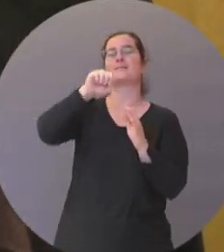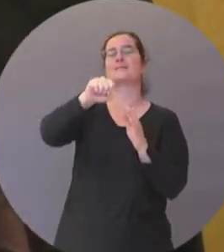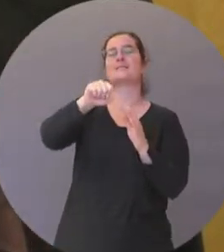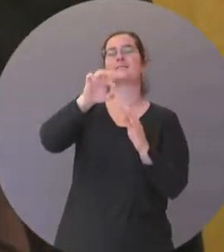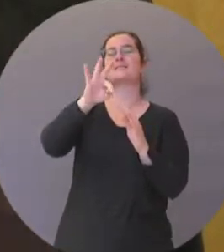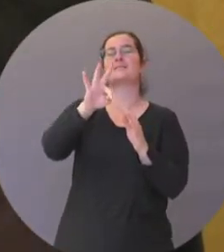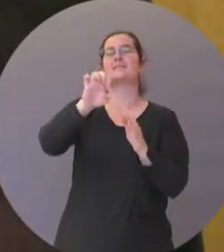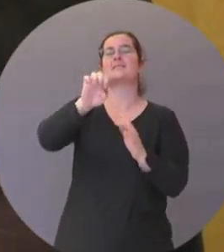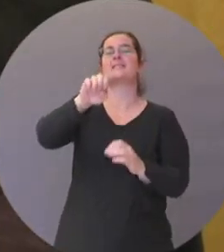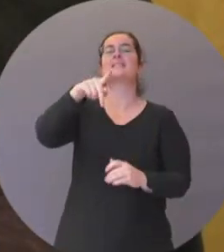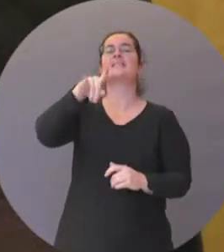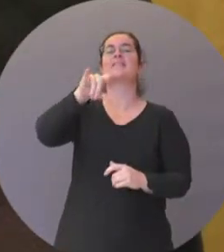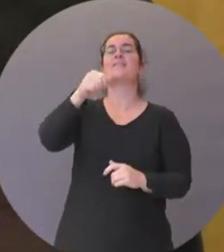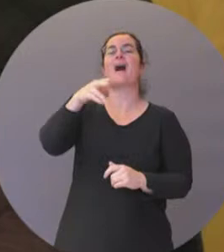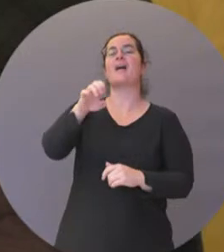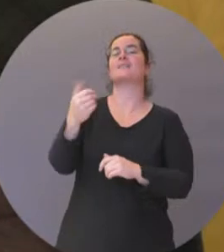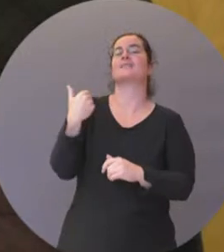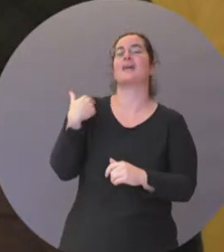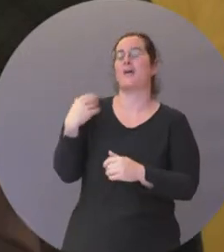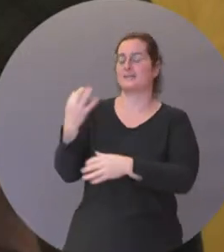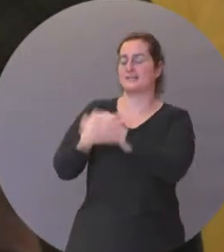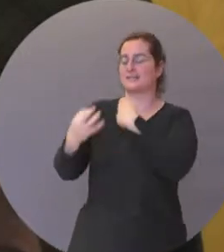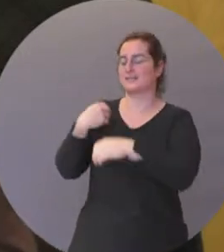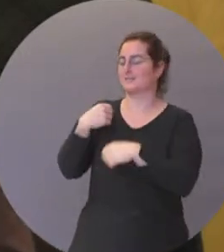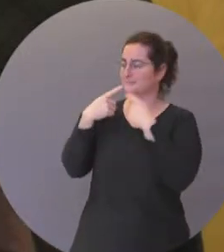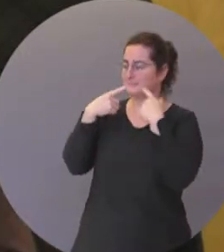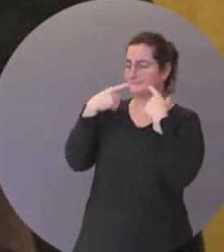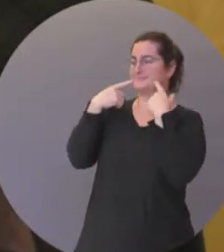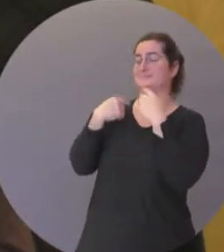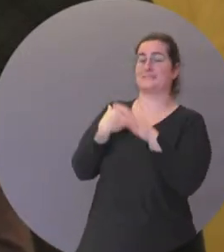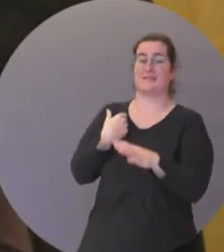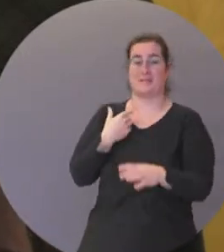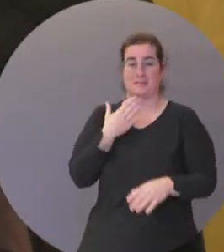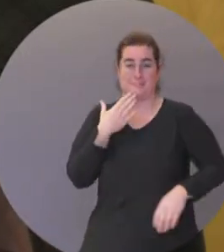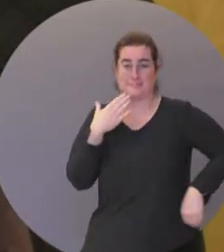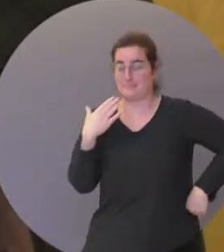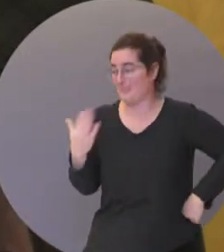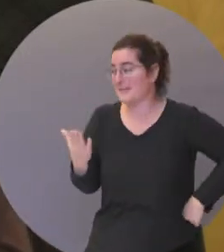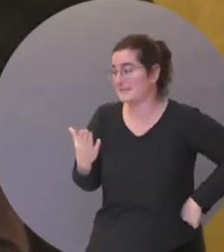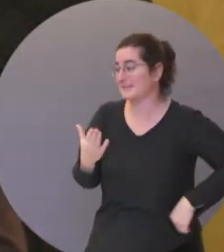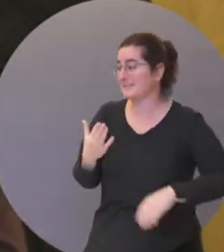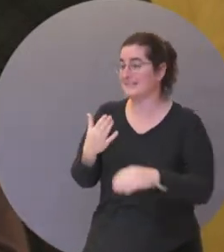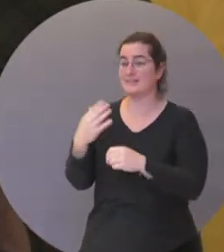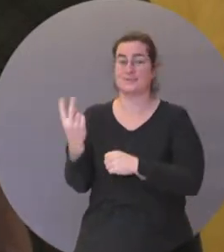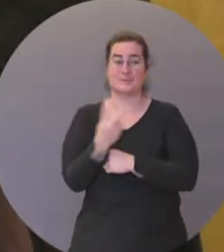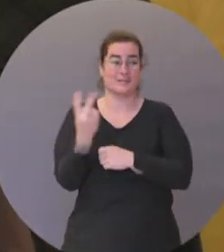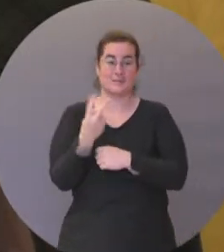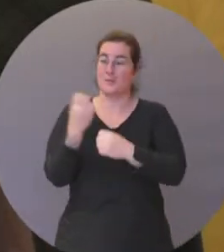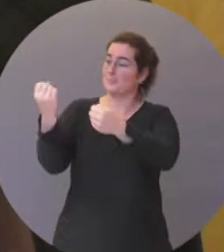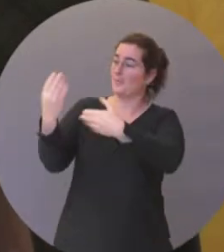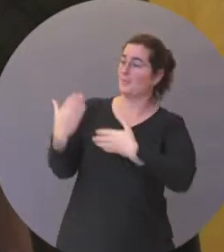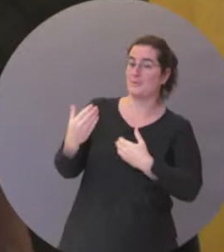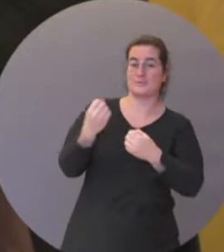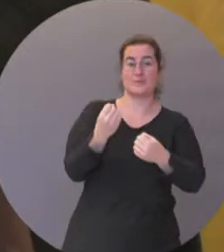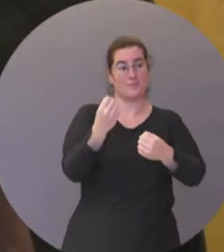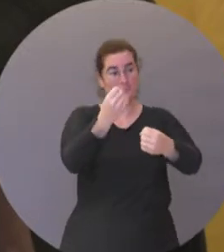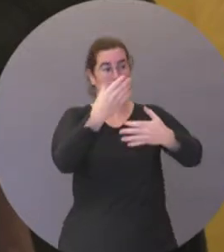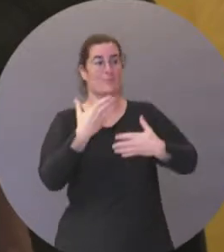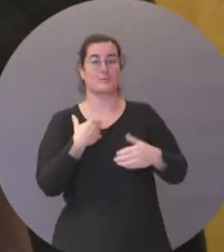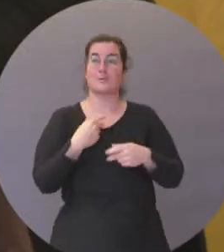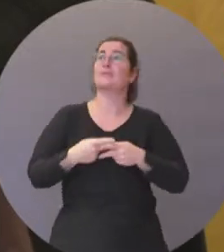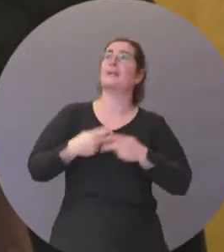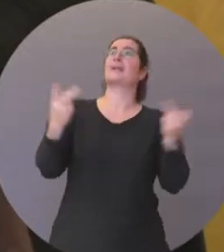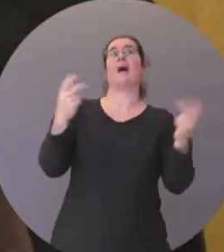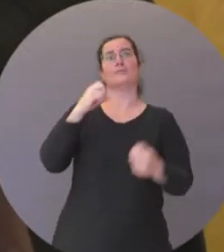merci merci de tout de votre soutien à tous les deux sur cette double proposition de déclarer l'urgence climatique et sociale